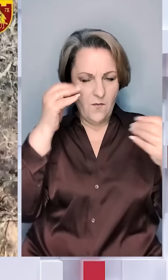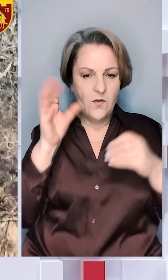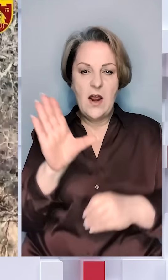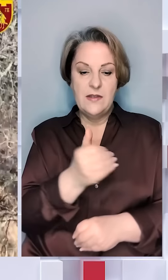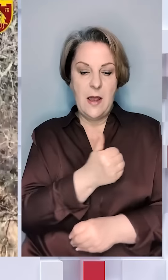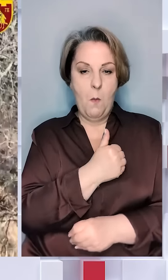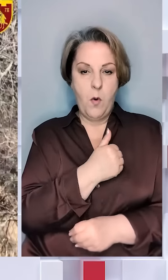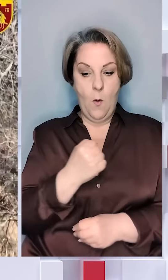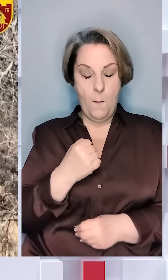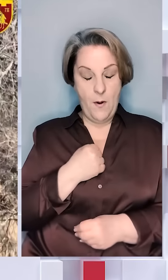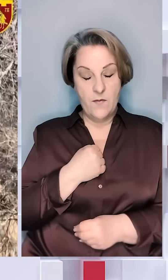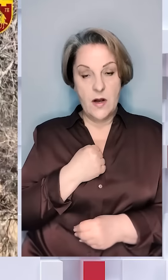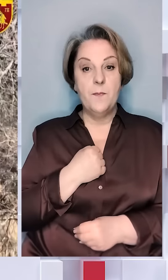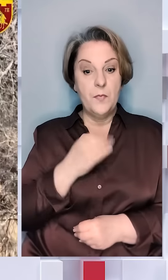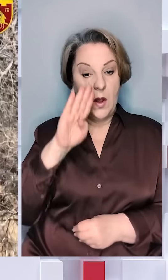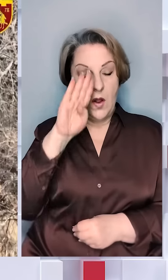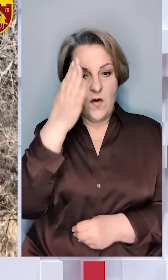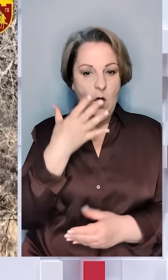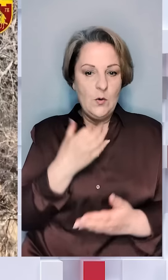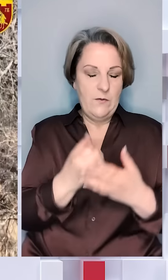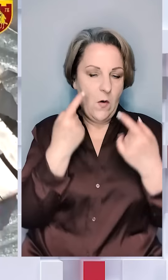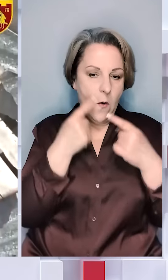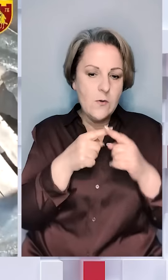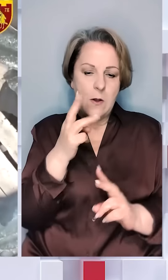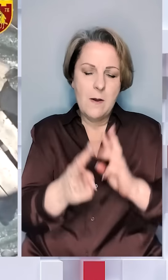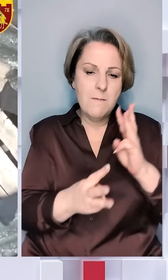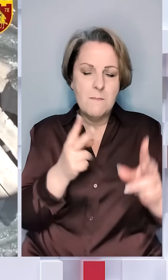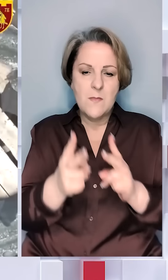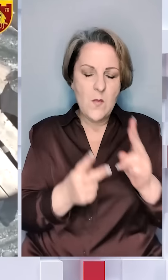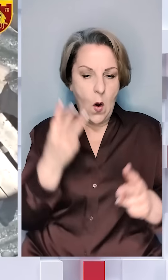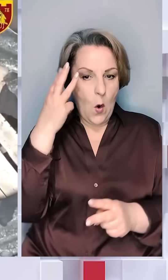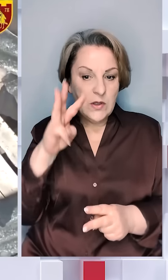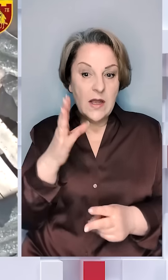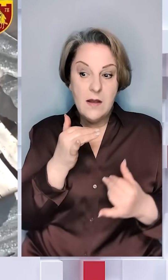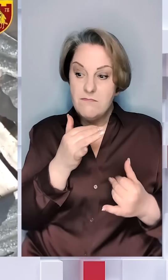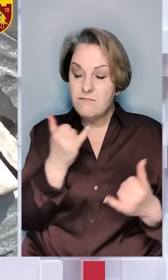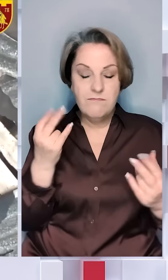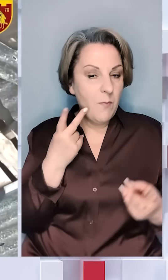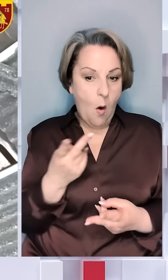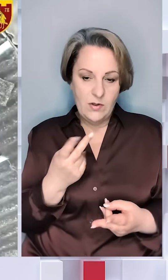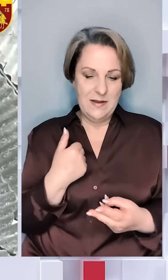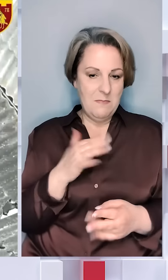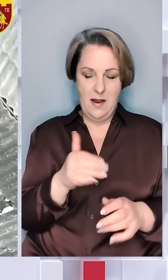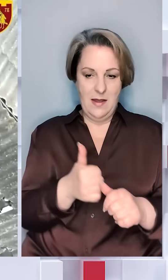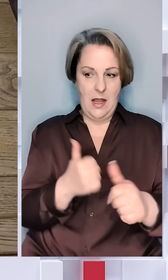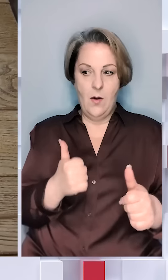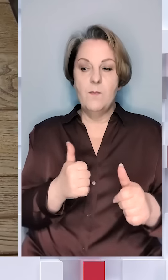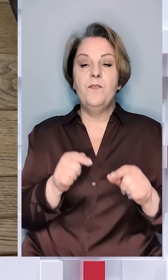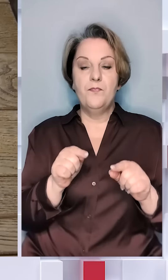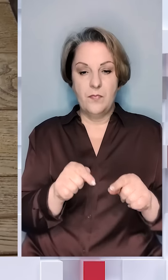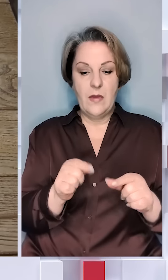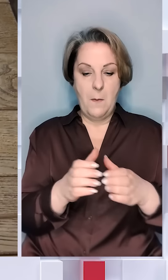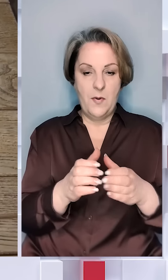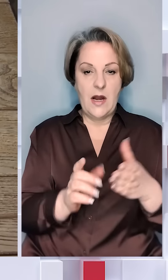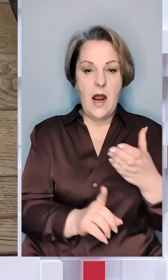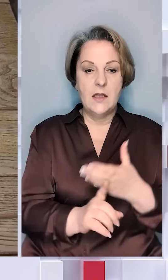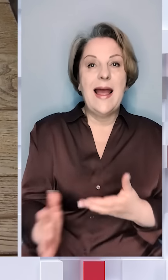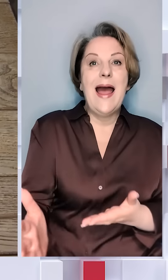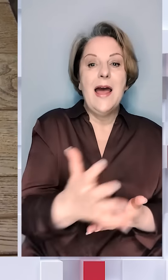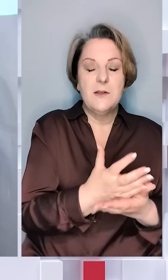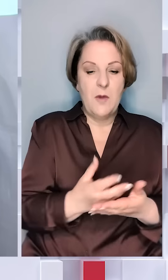усі побажання бійців. Кажуть, ворог свою техніку модернізує постійно, тож і ми не маємо відставати. У рамках цього проєкту бригада